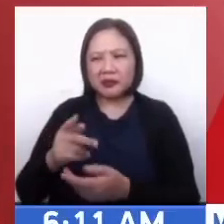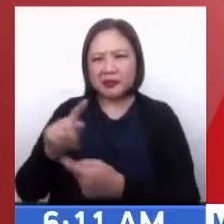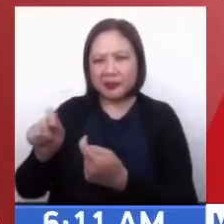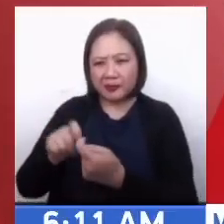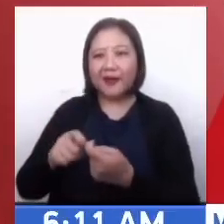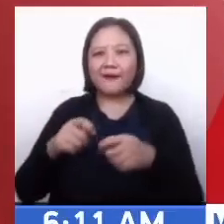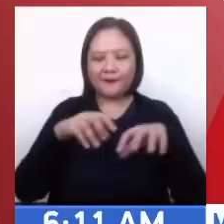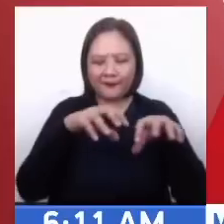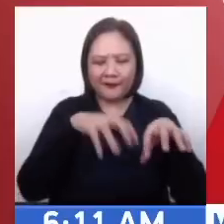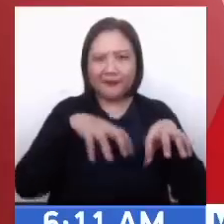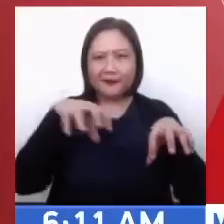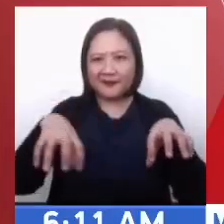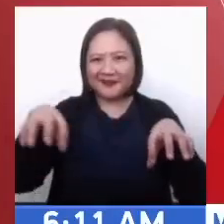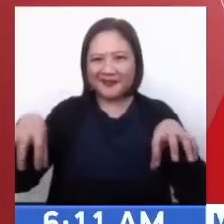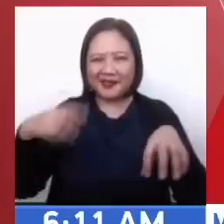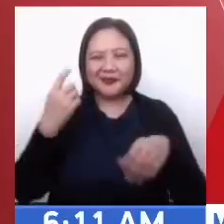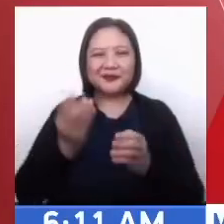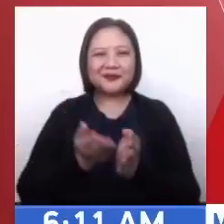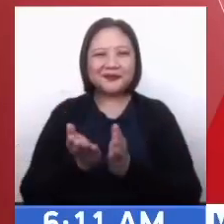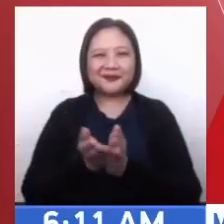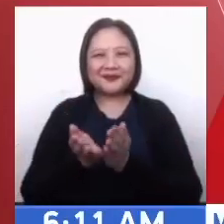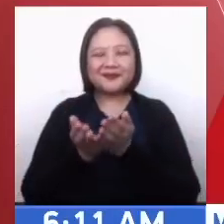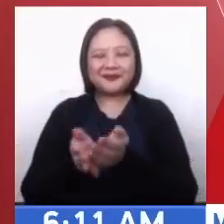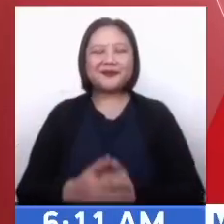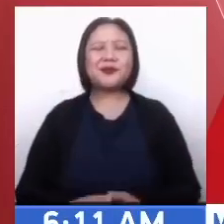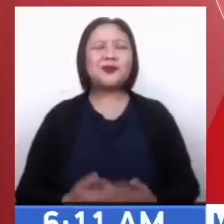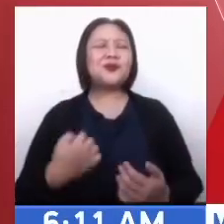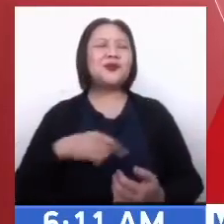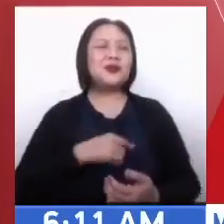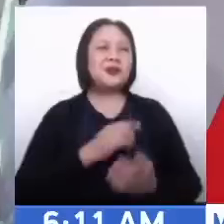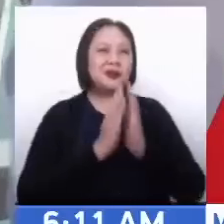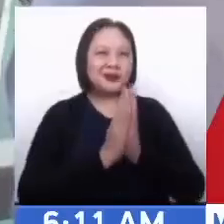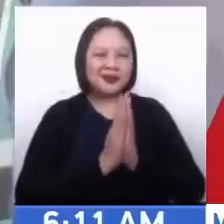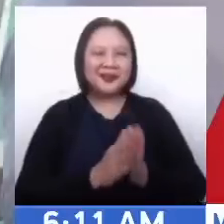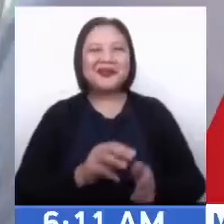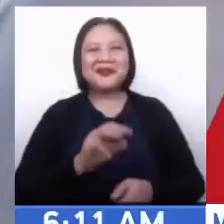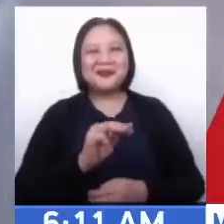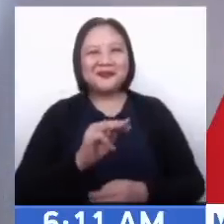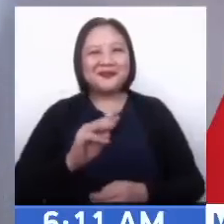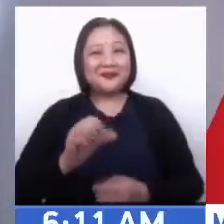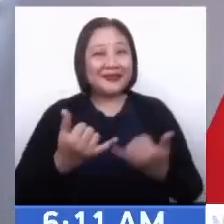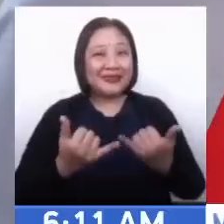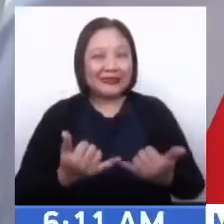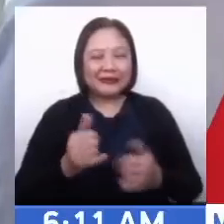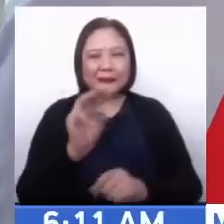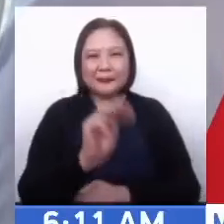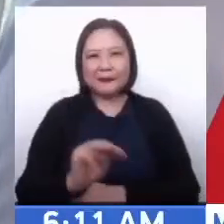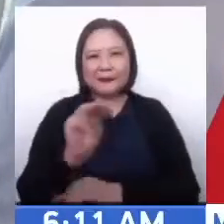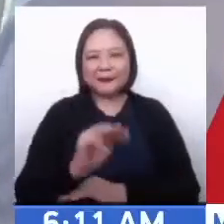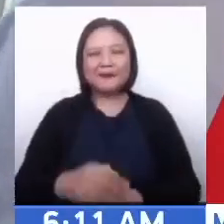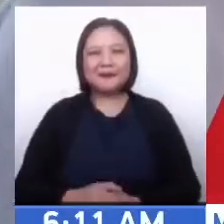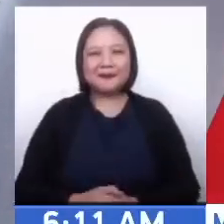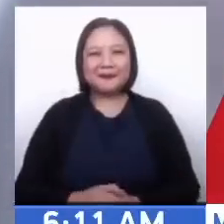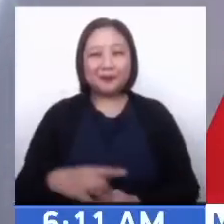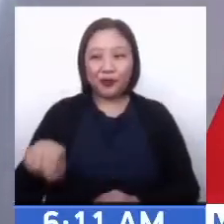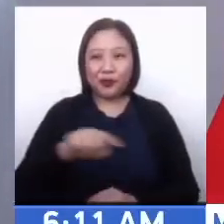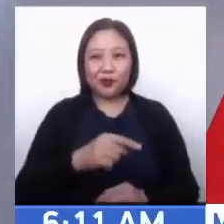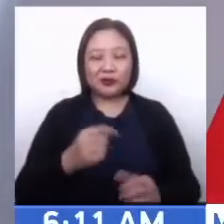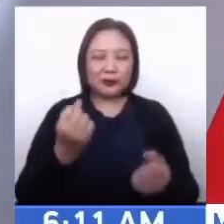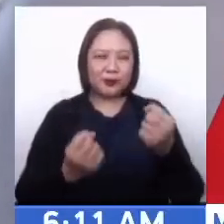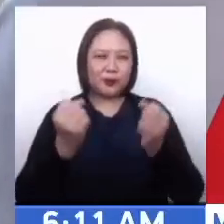kami ho ay pagdadasal namin ang MMDA, yes, para sa darating na Lunes at syempre ating mga motorista. Again, ano,